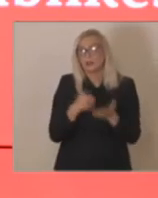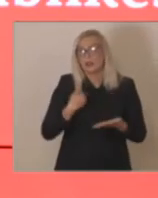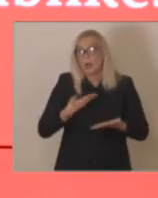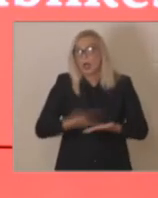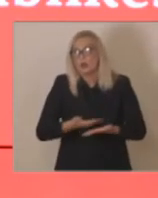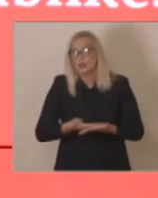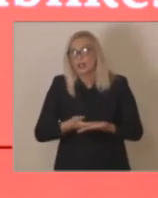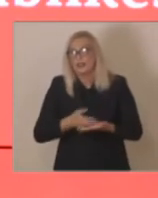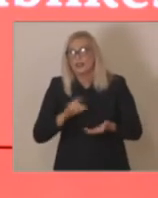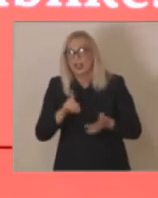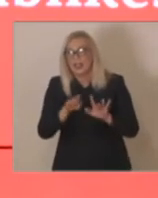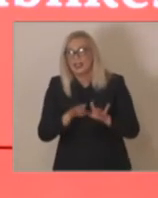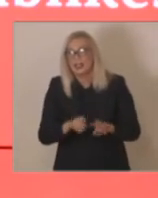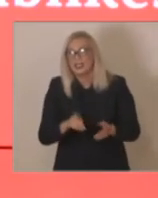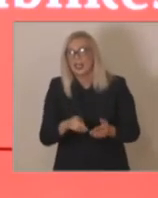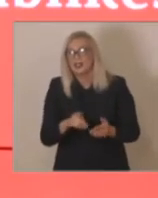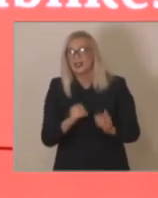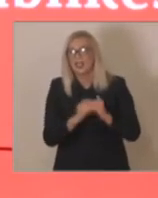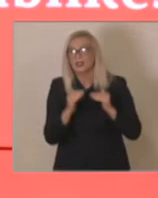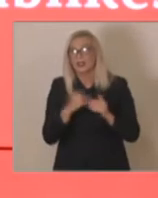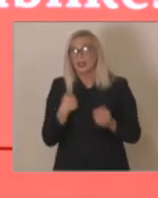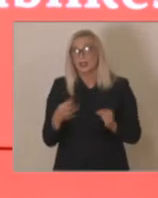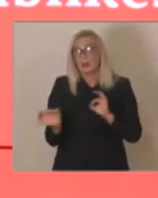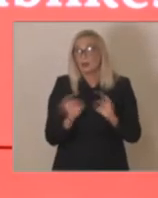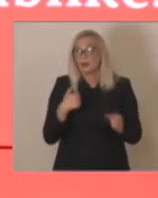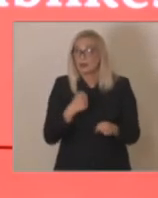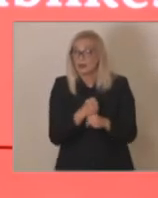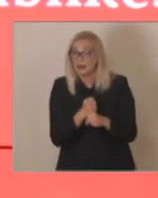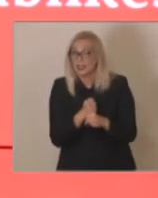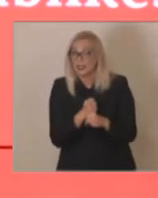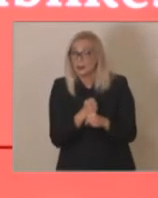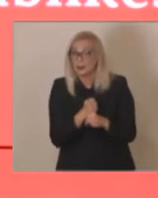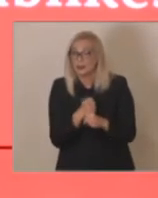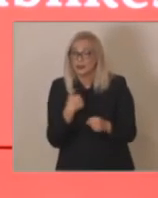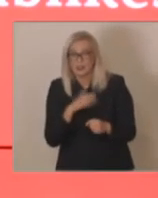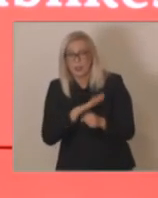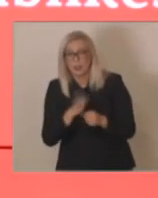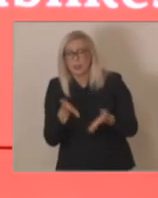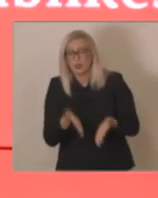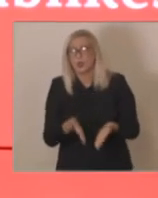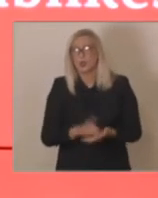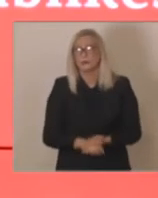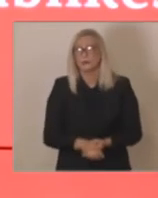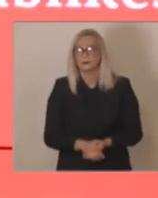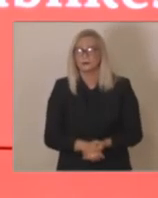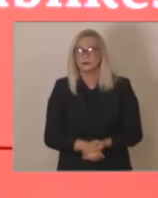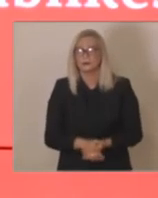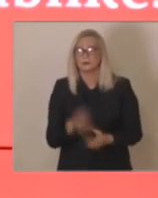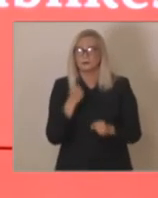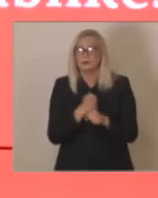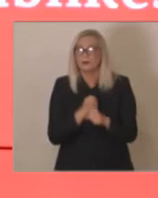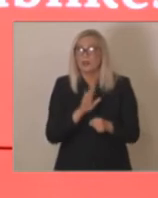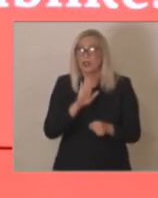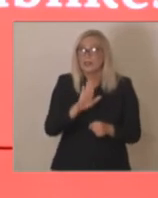дигитална структура и треба, ние сме подготвени да работиме со вас, да се постигне тоа и да го направиме